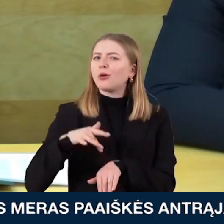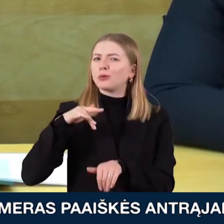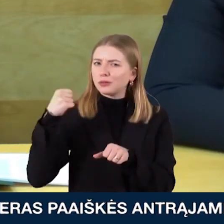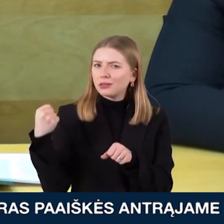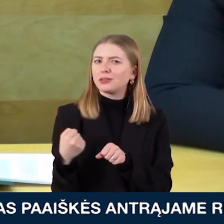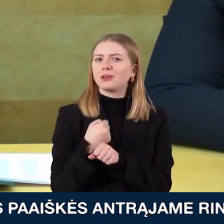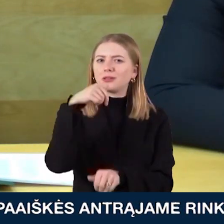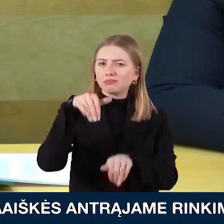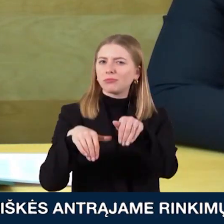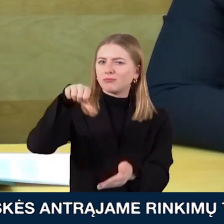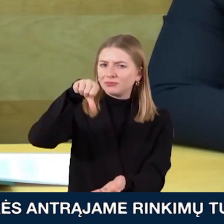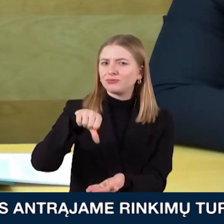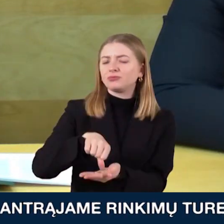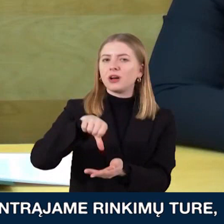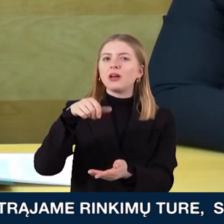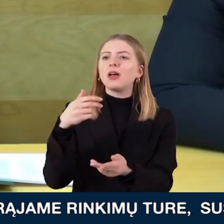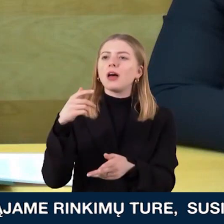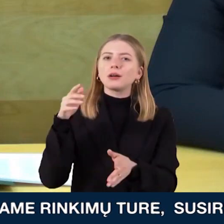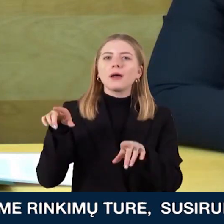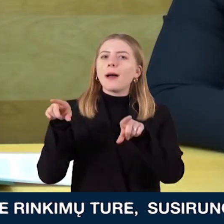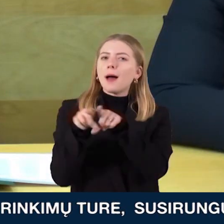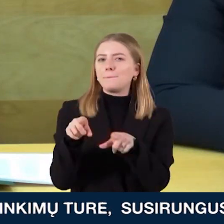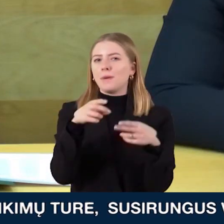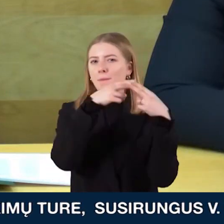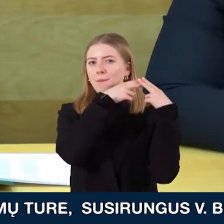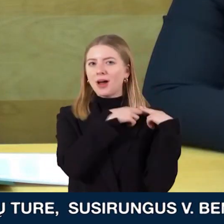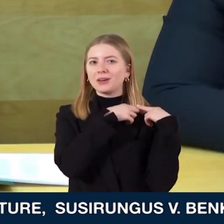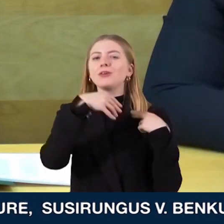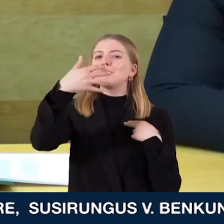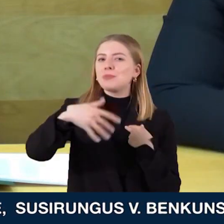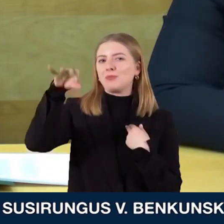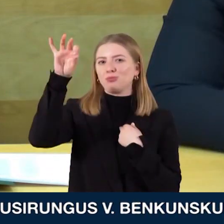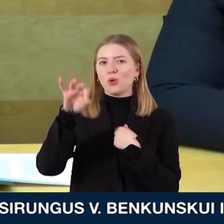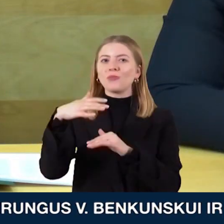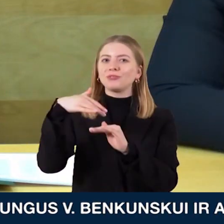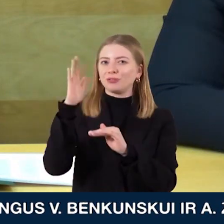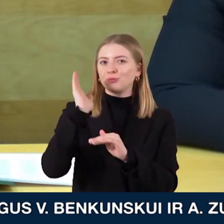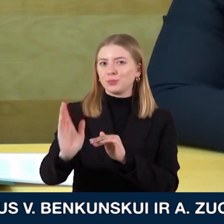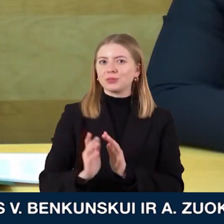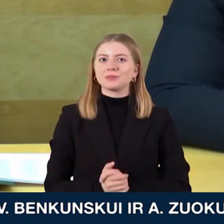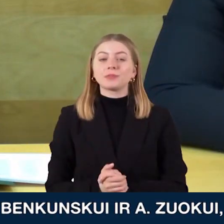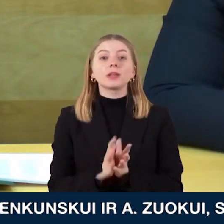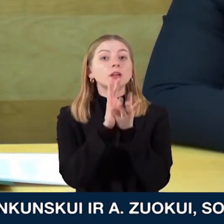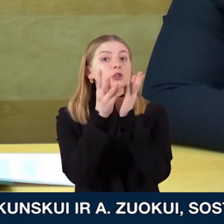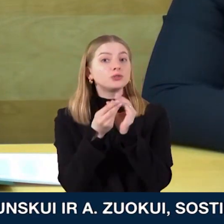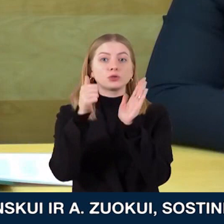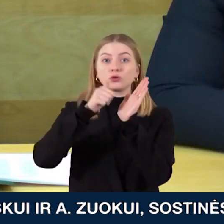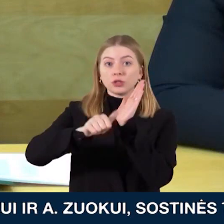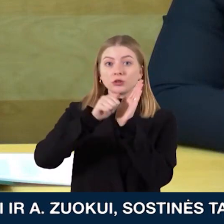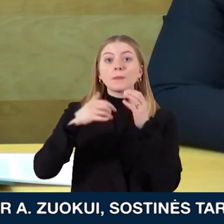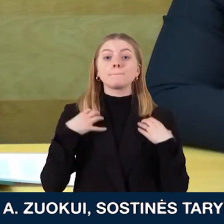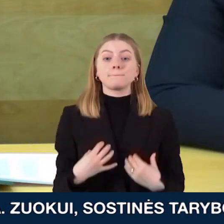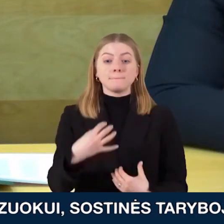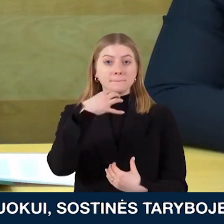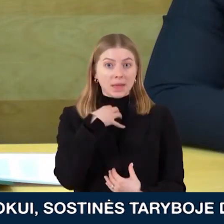pareigą ir sieksim 50 ir virš procentų. Taigi buvo renkami 60 merų ir